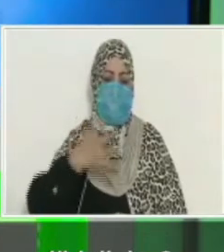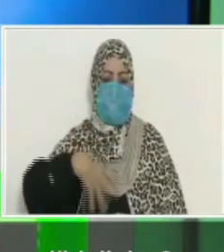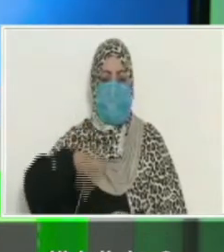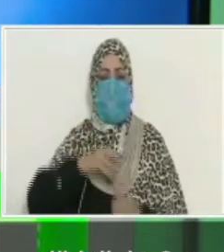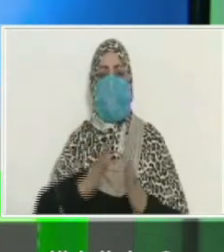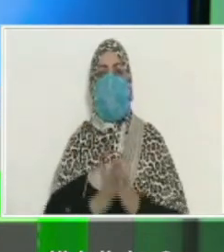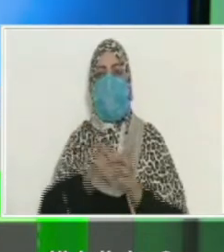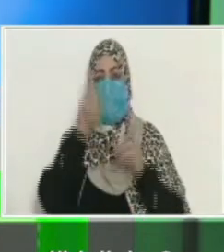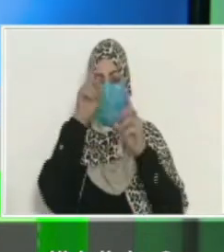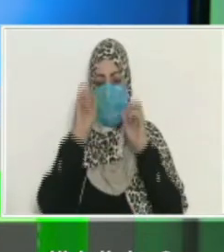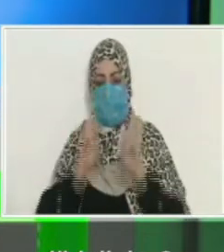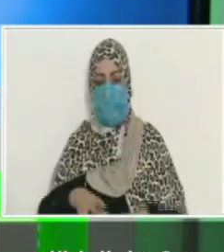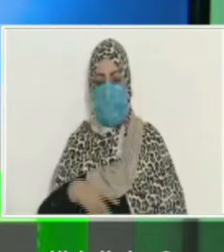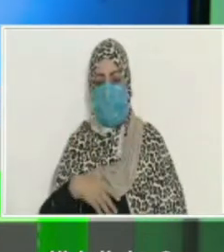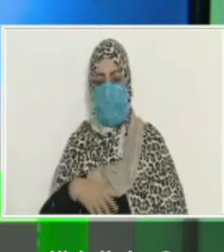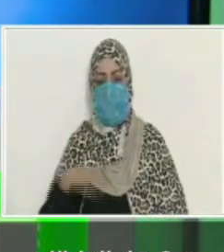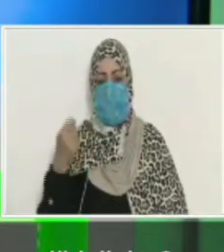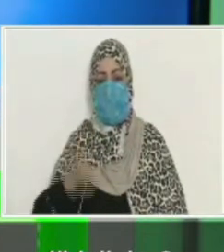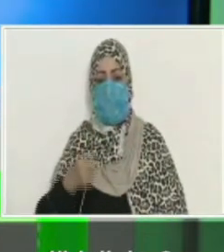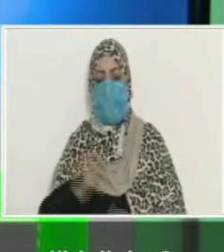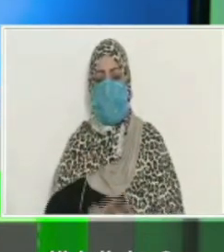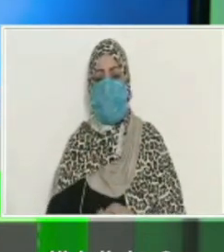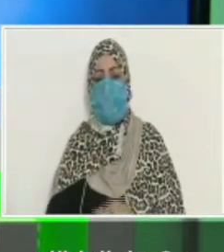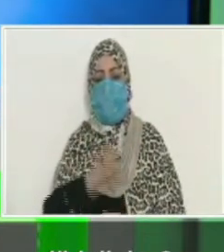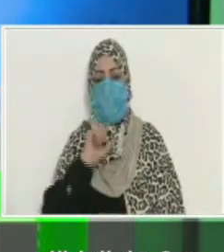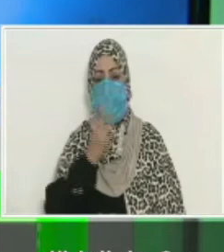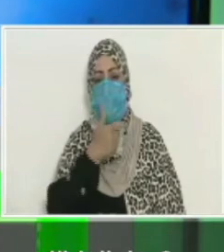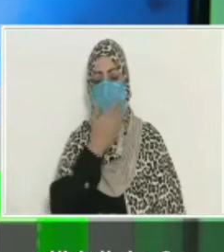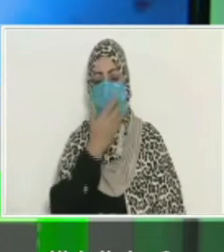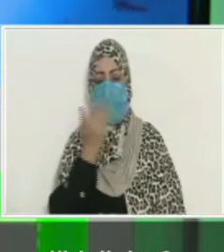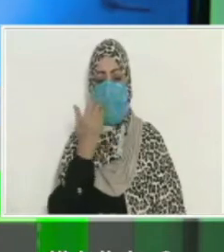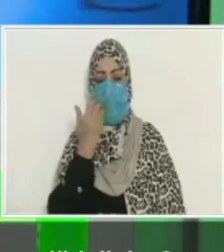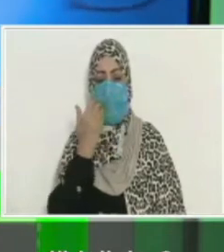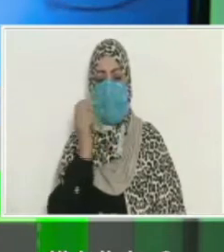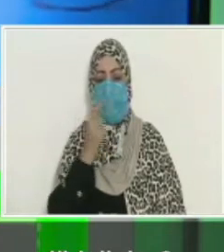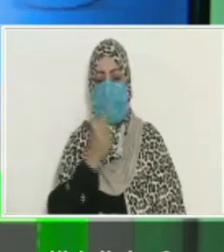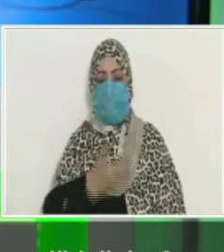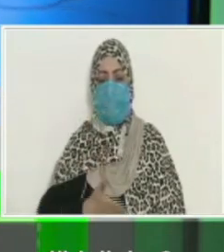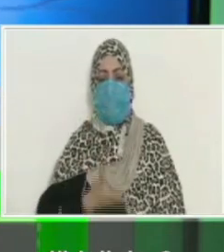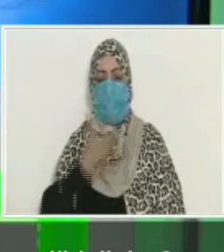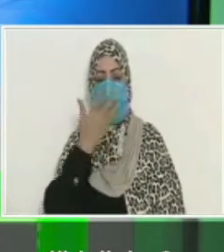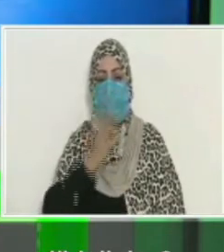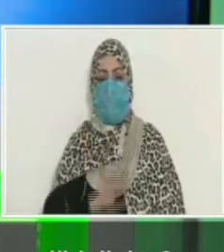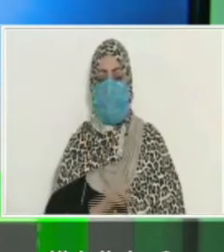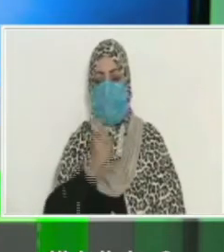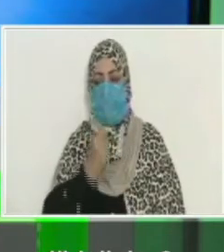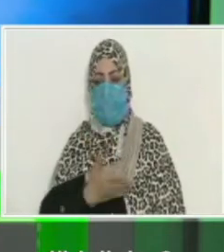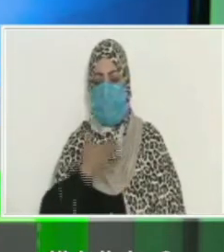أيوه. عندي ارتفاع في السكر وعندي اسمها في ارتفاع في اسمها تراكمي.